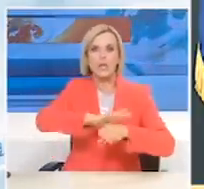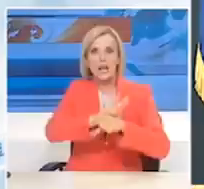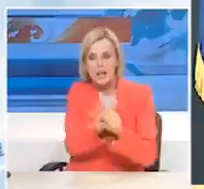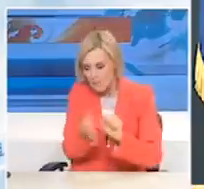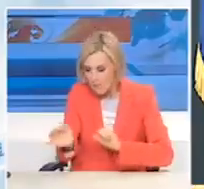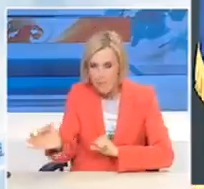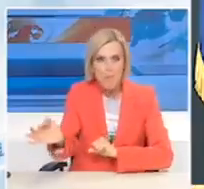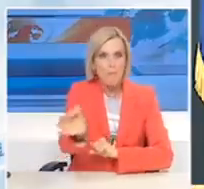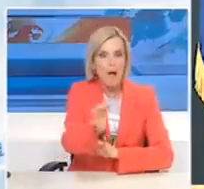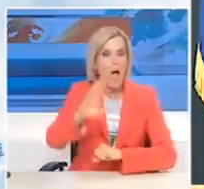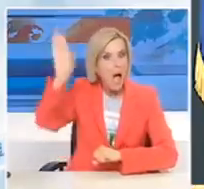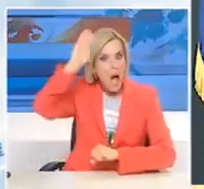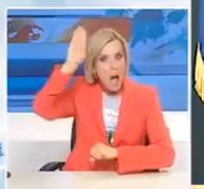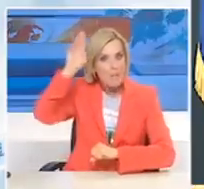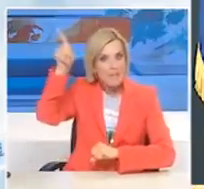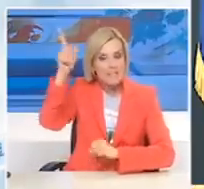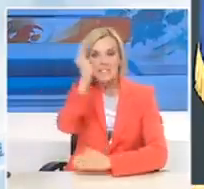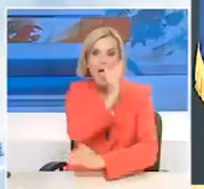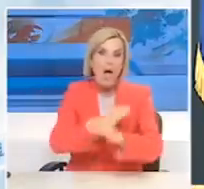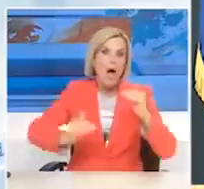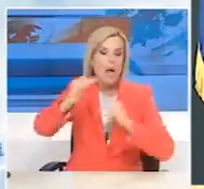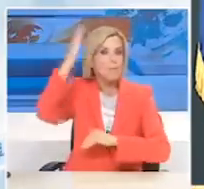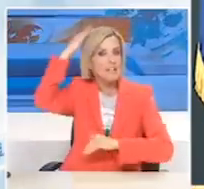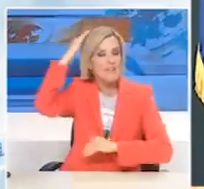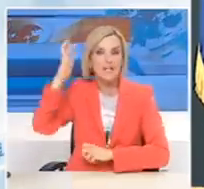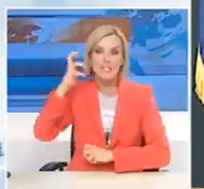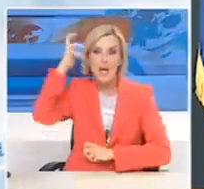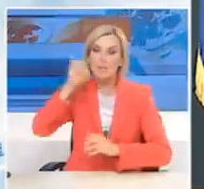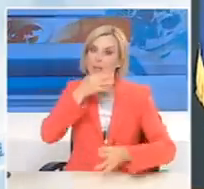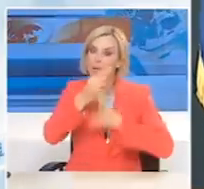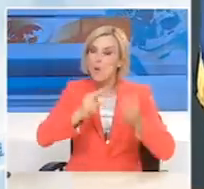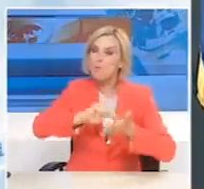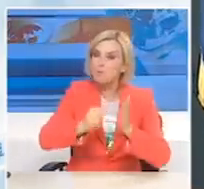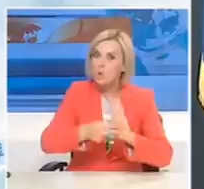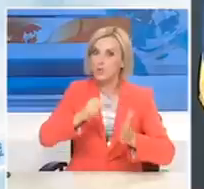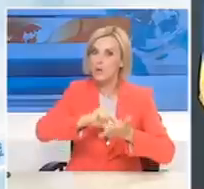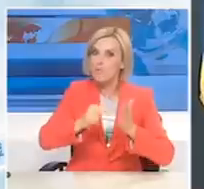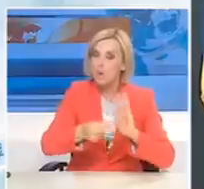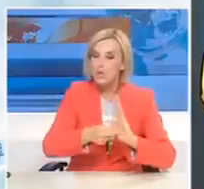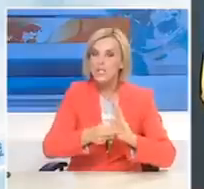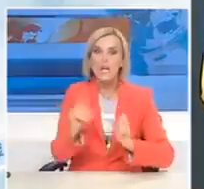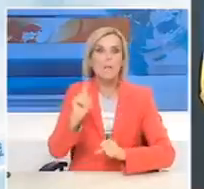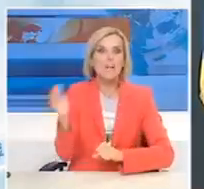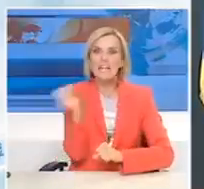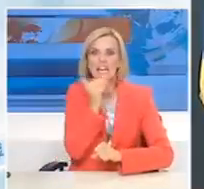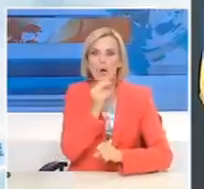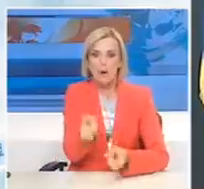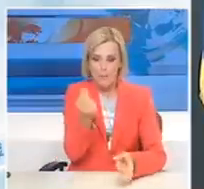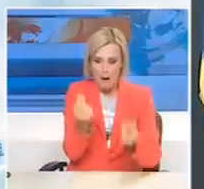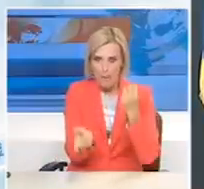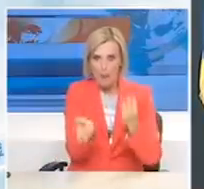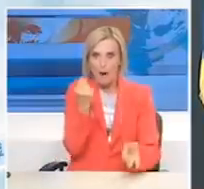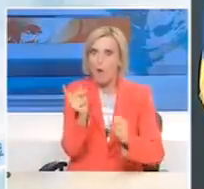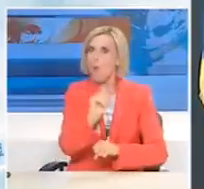Στις ΗΠΑ, ο επικεφαλής επιστήμονας προειδοποιεί το Κογκρέσο για την ανάγκη για σταδιακή και όχι ταχεία άρση των περιοριστικών